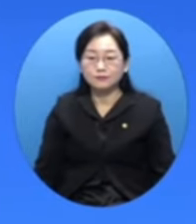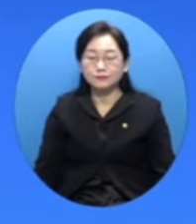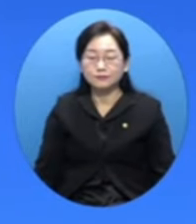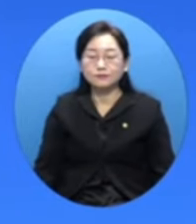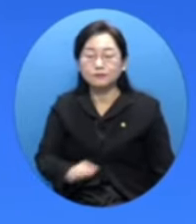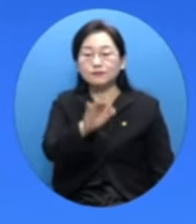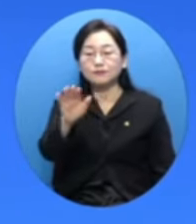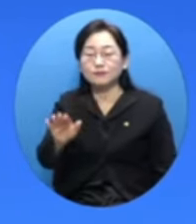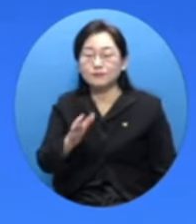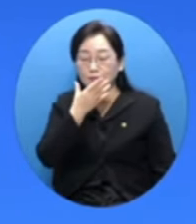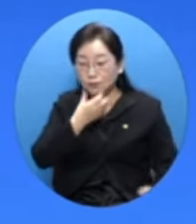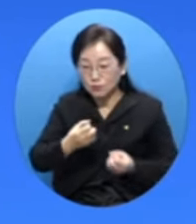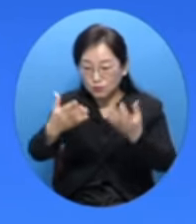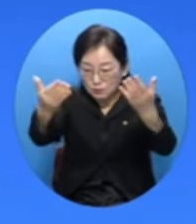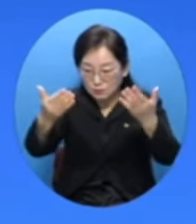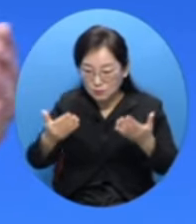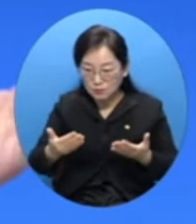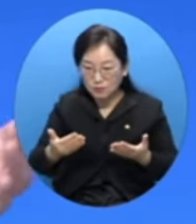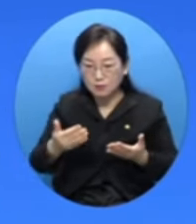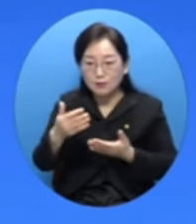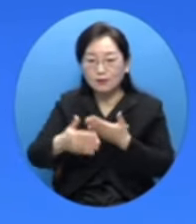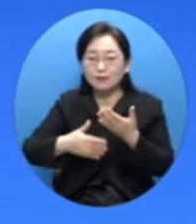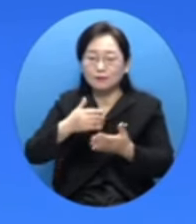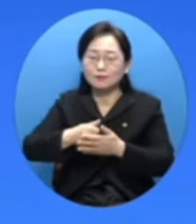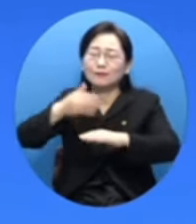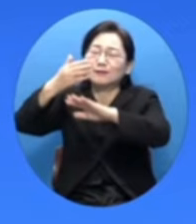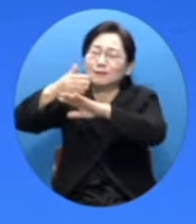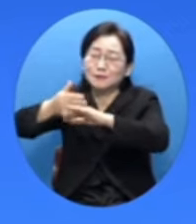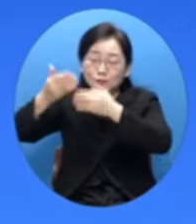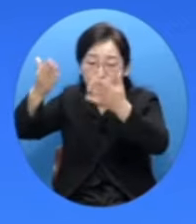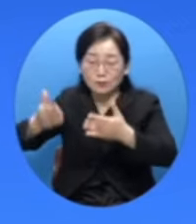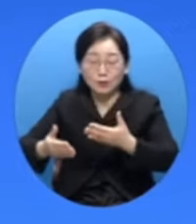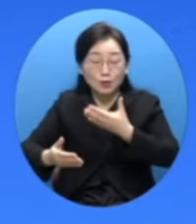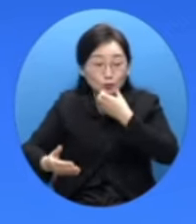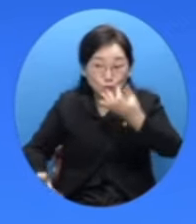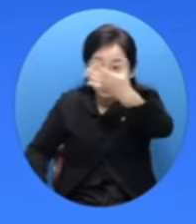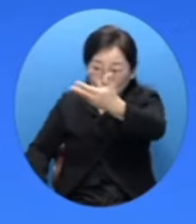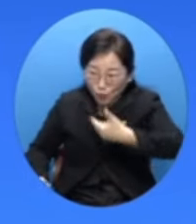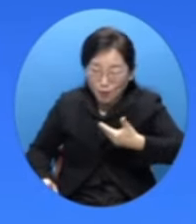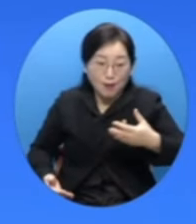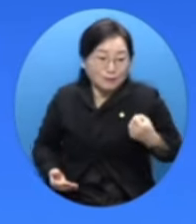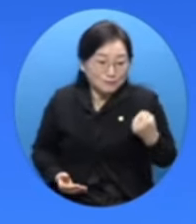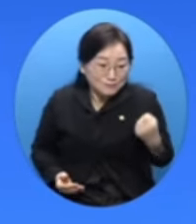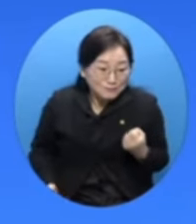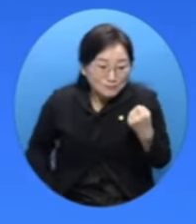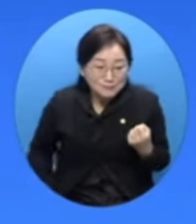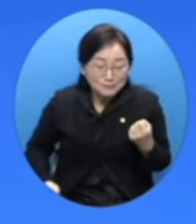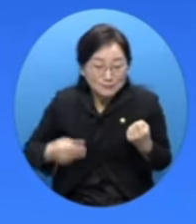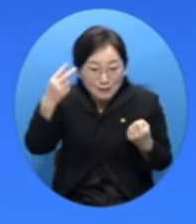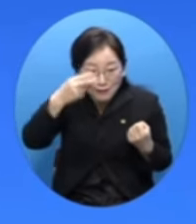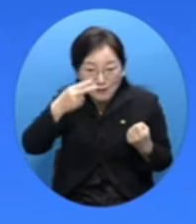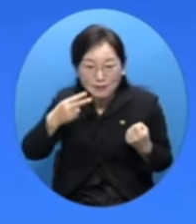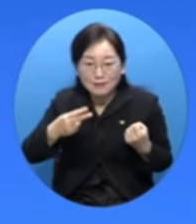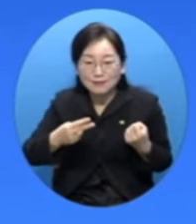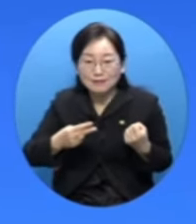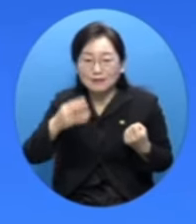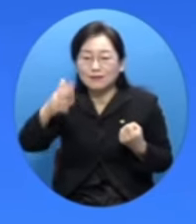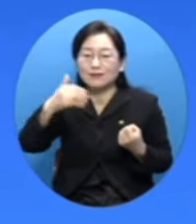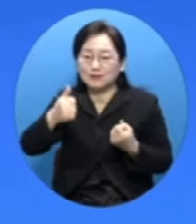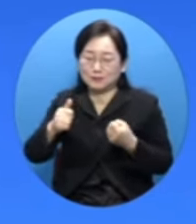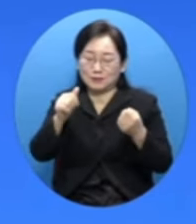여러분에게 주신 그 모든 축복을 주신 하나님께 감사해야지 축복을 붙잡고 살아가면 우리 삶에 하나님의